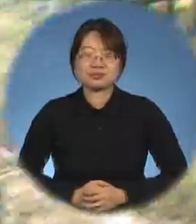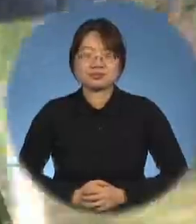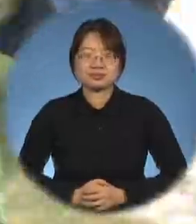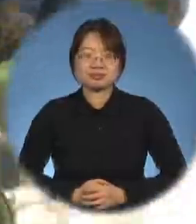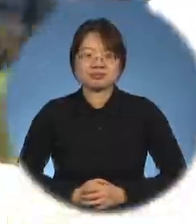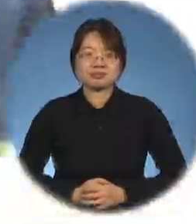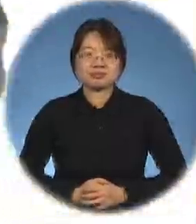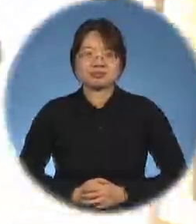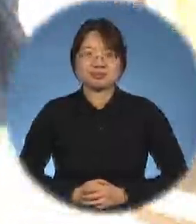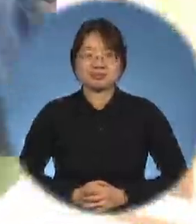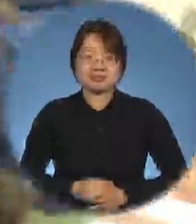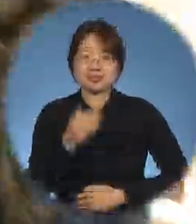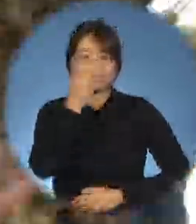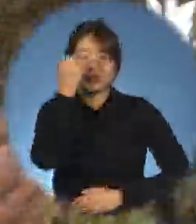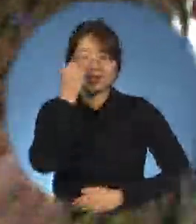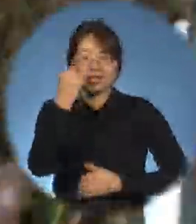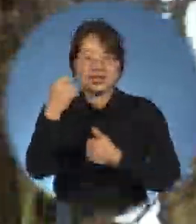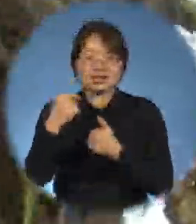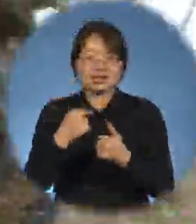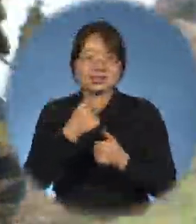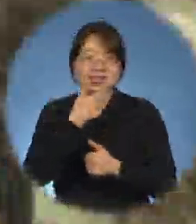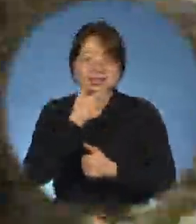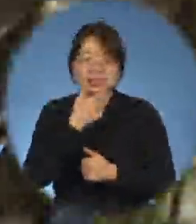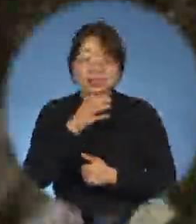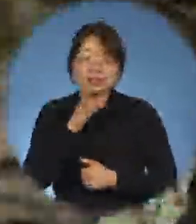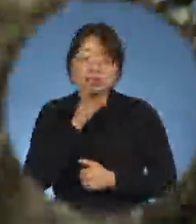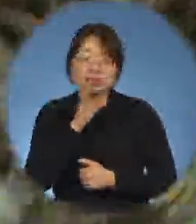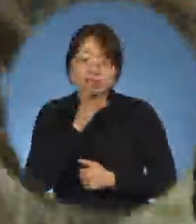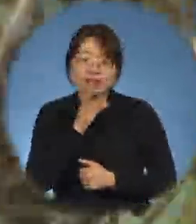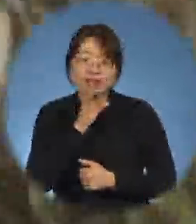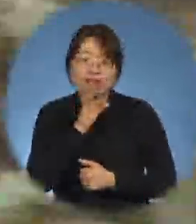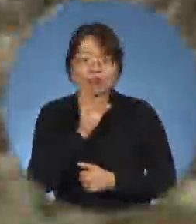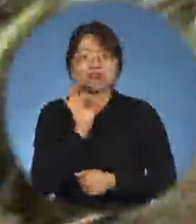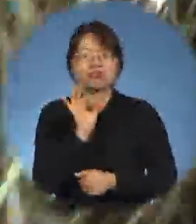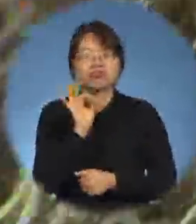탈 머니가 er 지켰으면 좋겠어요 네 에